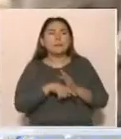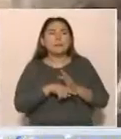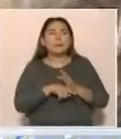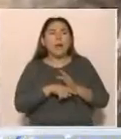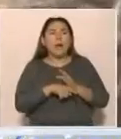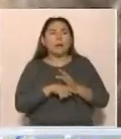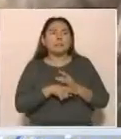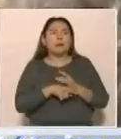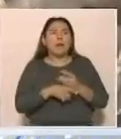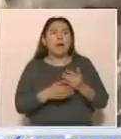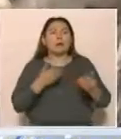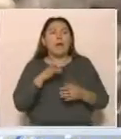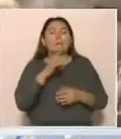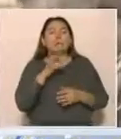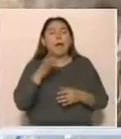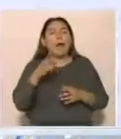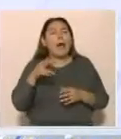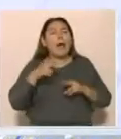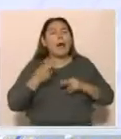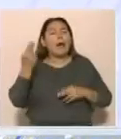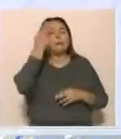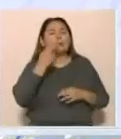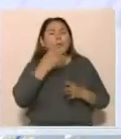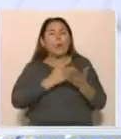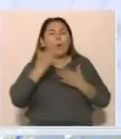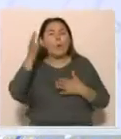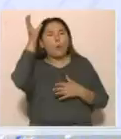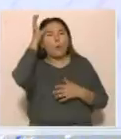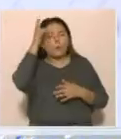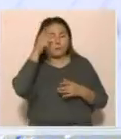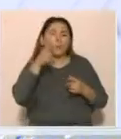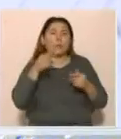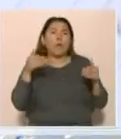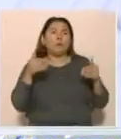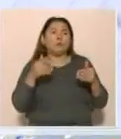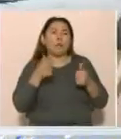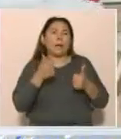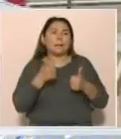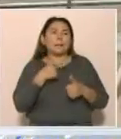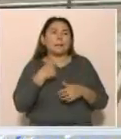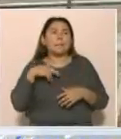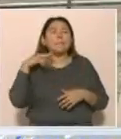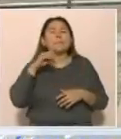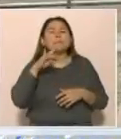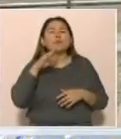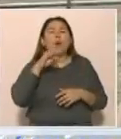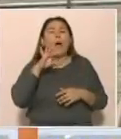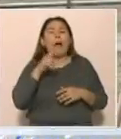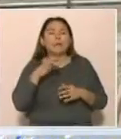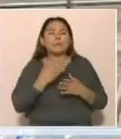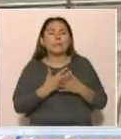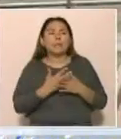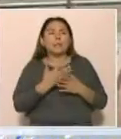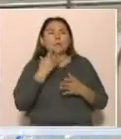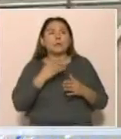әжептәуір көмек. Айтуынша, бұл бастама жоғары оқу орнында оқитындарды жақсы оқуға ынталандырды. Президентіміз Қасым Жомарт Тоқаевтың